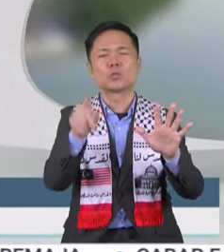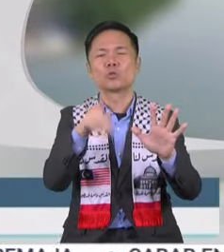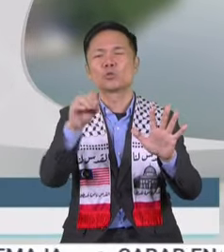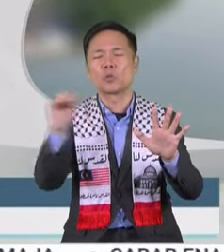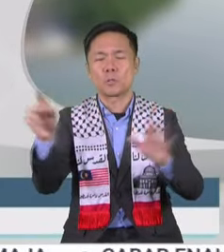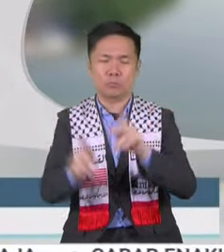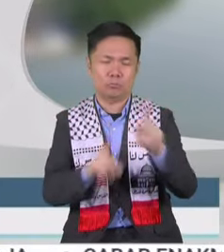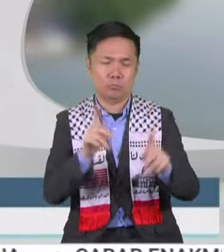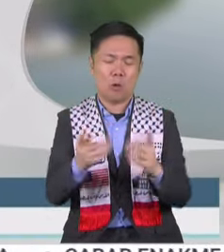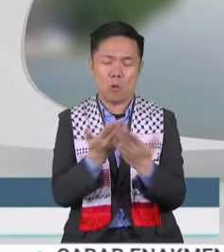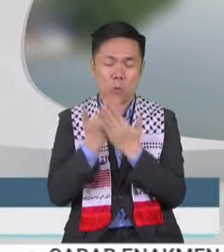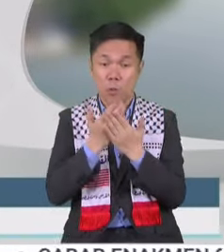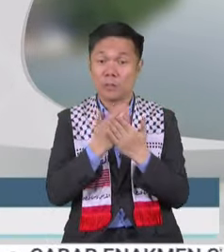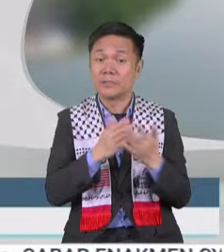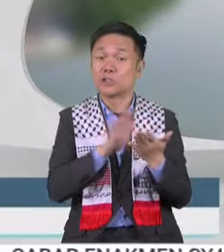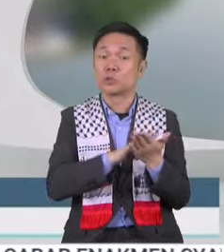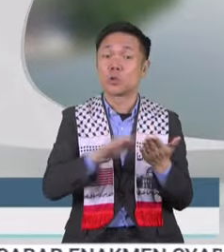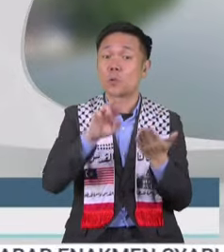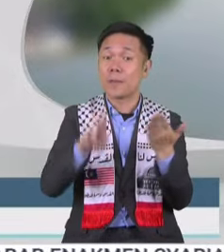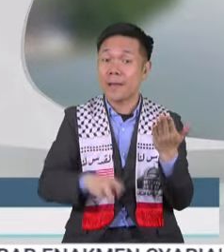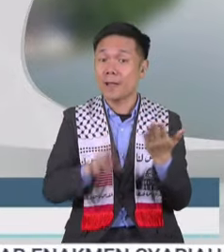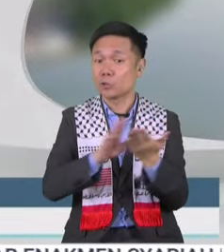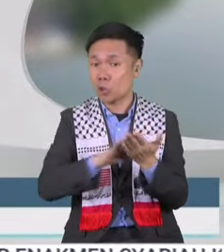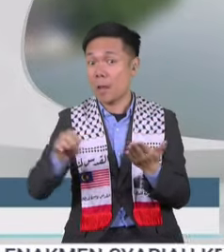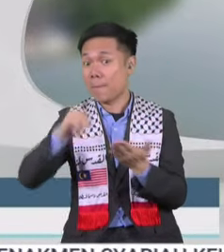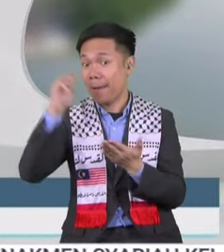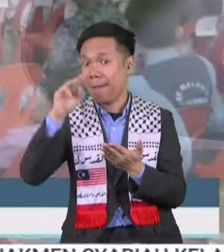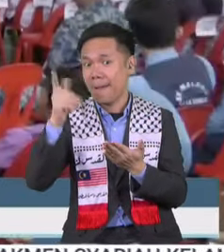1,298 sekolah rendah dan menengah di negeri ini.